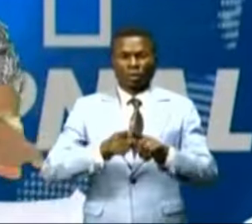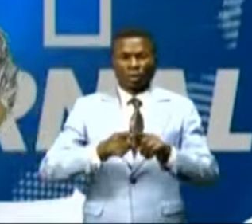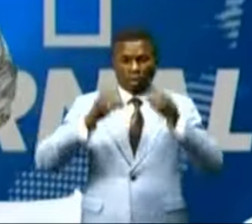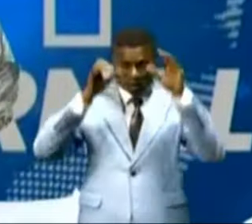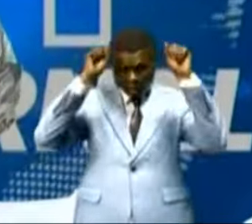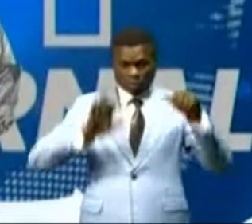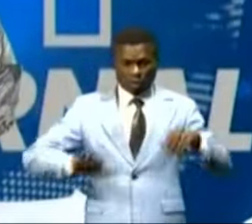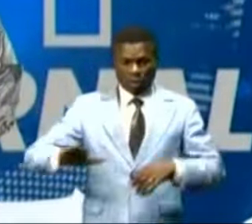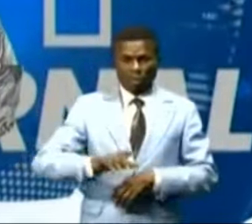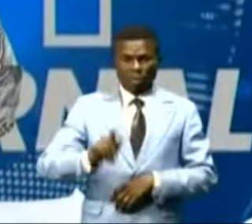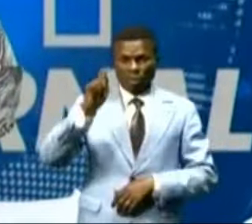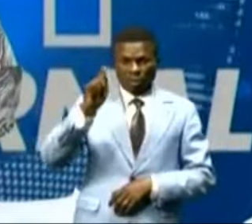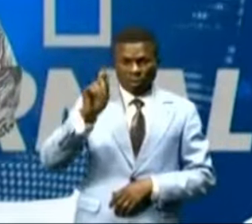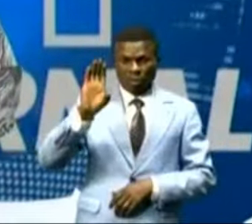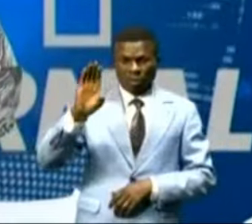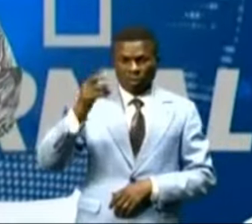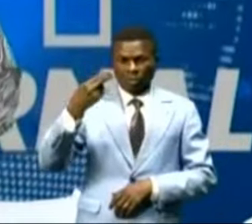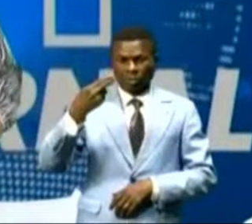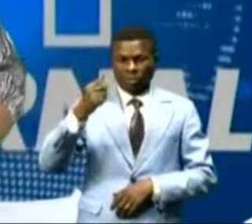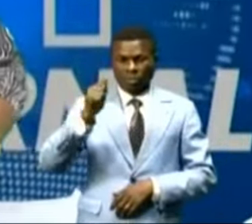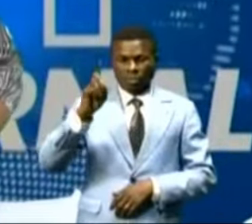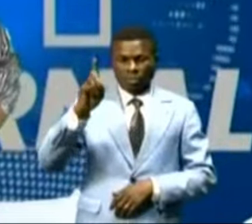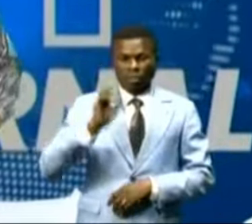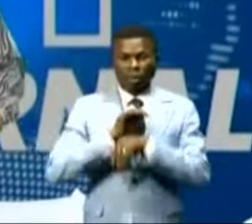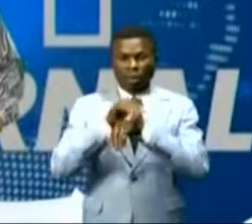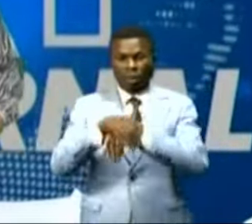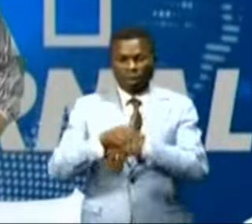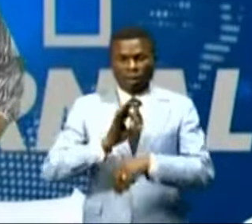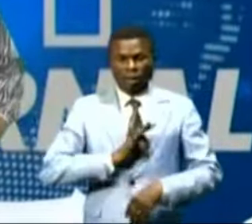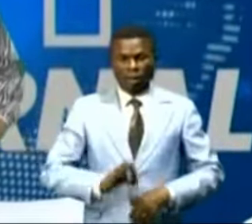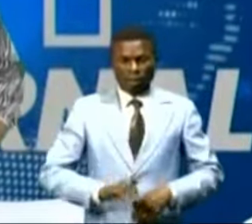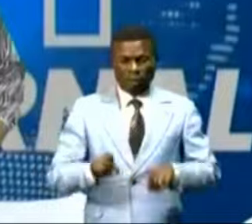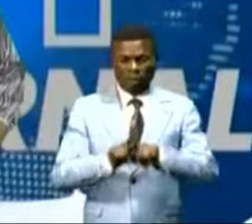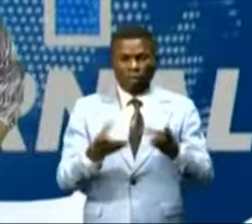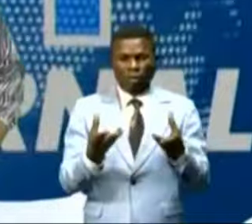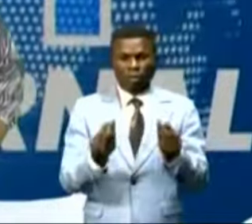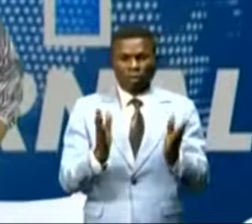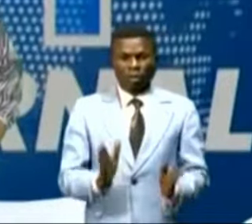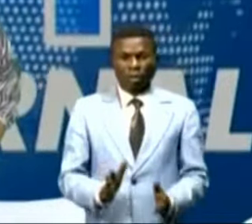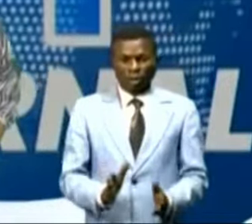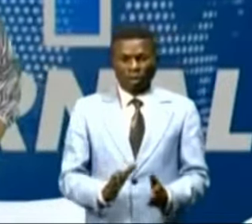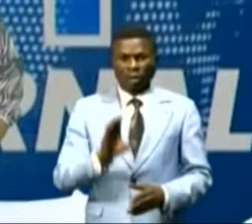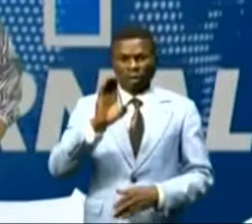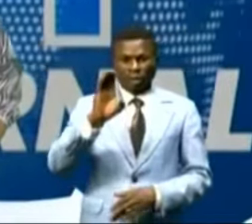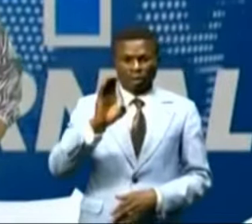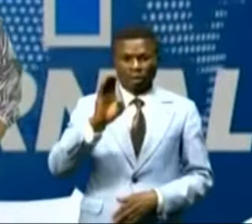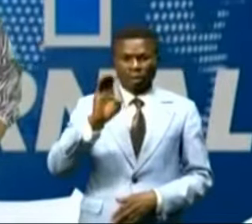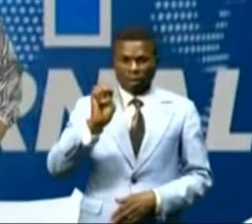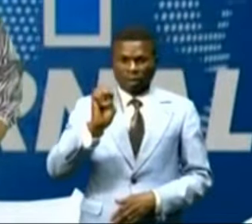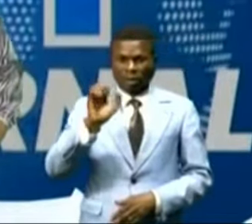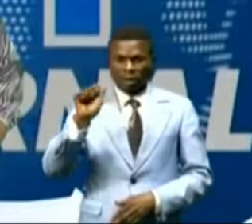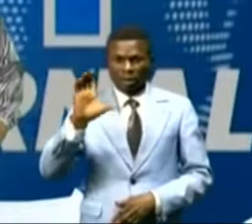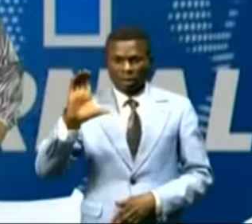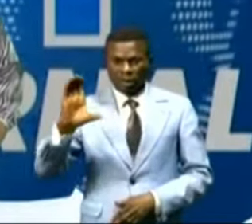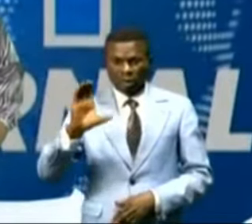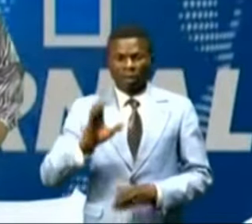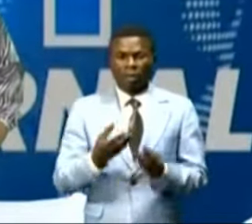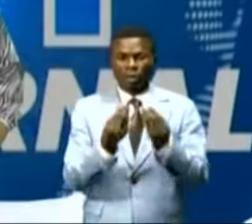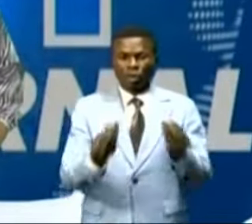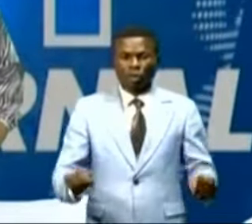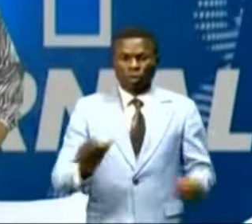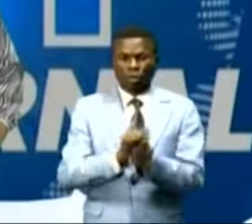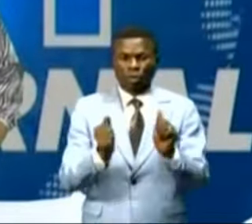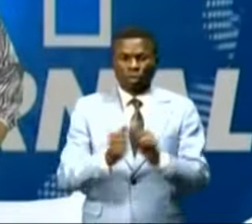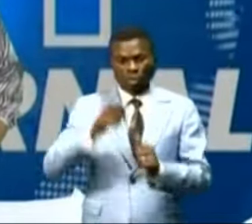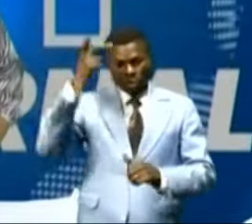tchadien, Mahamat Idriss Déby, pour son implication comme facilitateur de la CEAC dans la résolution pacifique de la